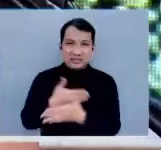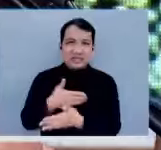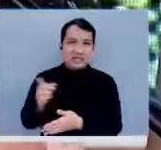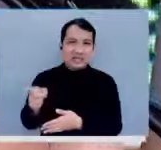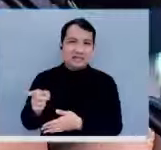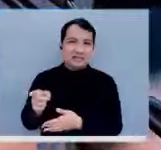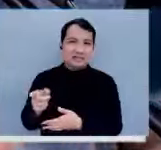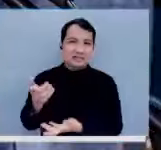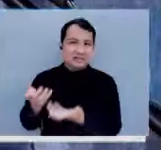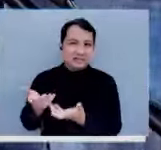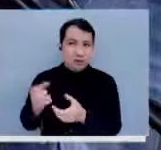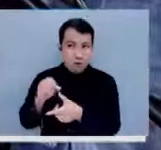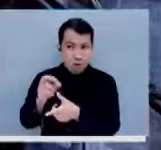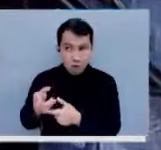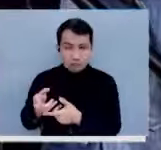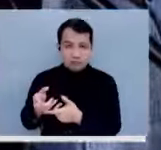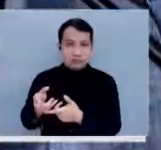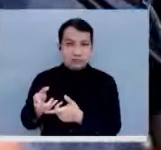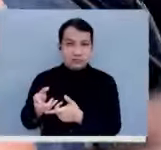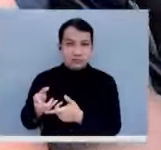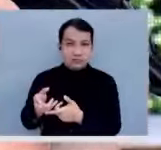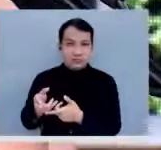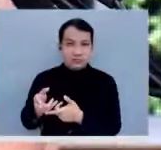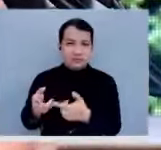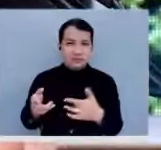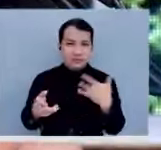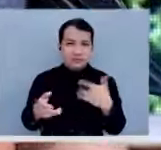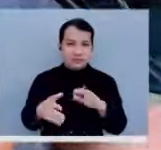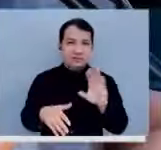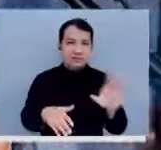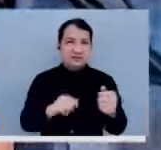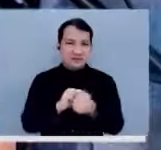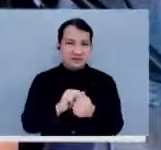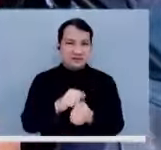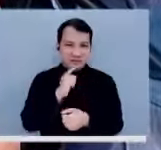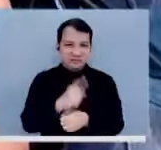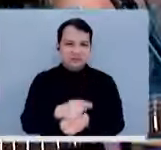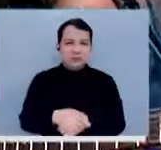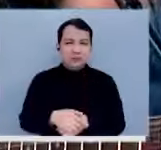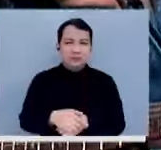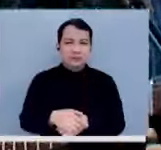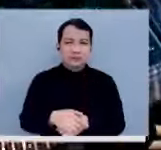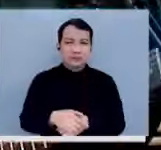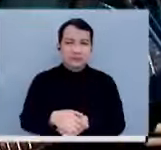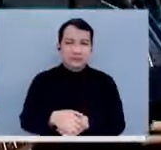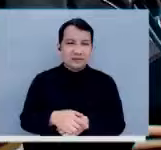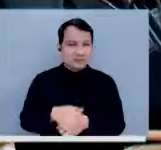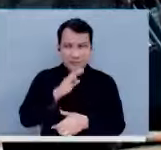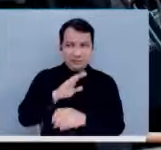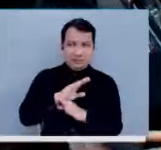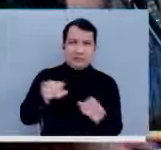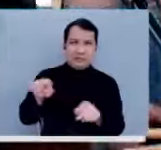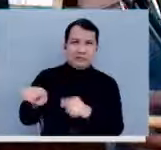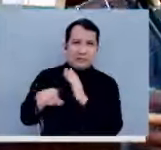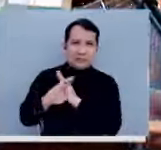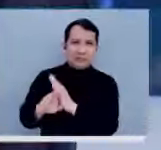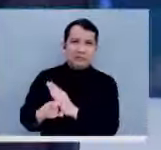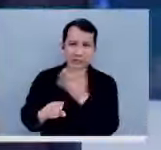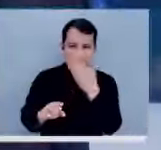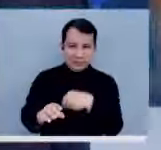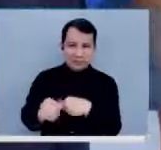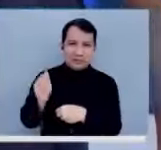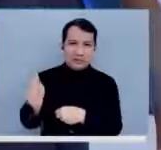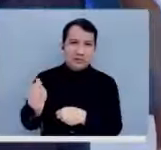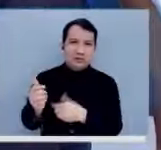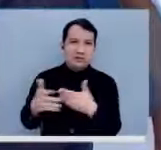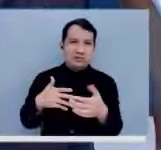O dahil sa mas pinagsamahan ka? Mas nandun ako sa pinagsamahan. Oh. Parang hindi ka naman ma-reject. Kayo, ang tanongin natin yung mga kasama niya. Kung anong tingin